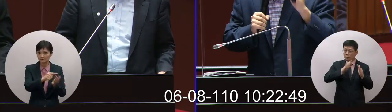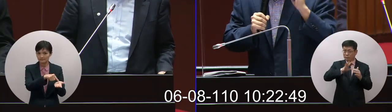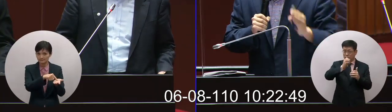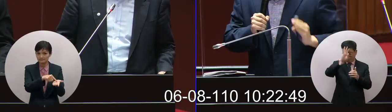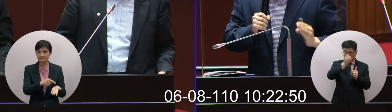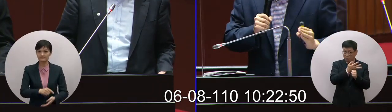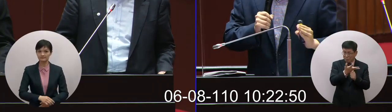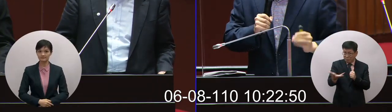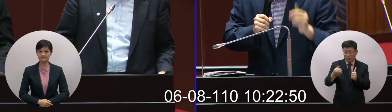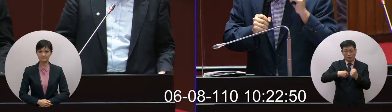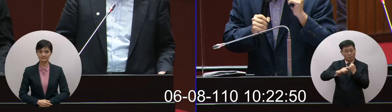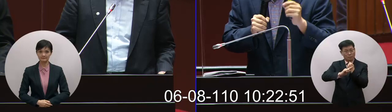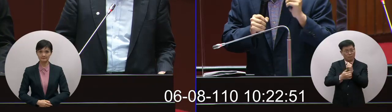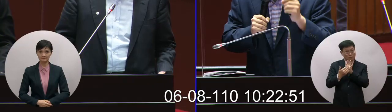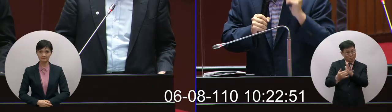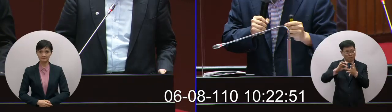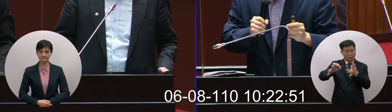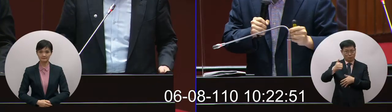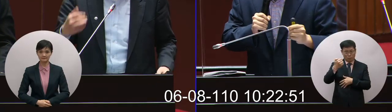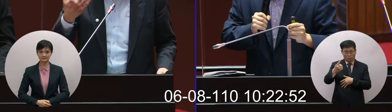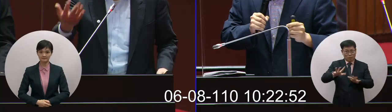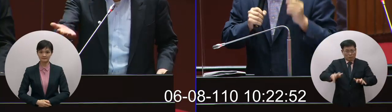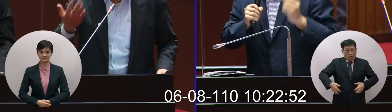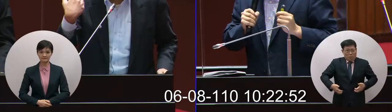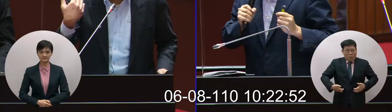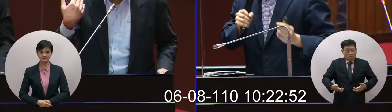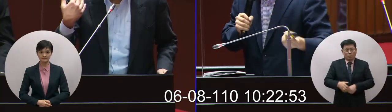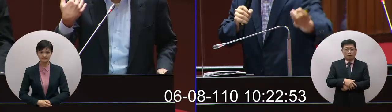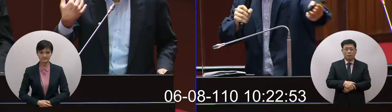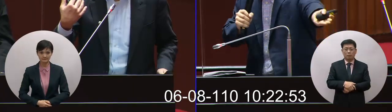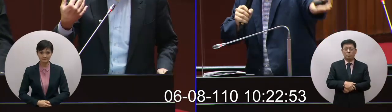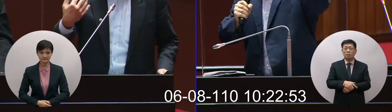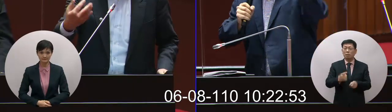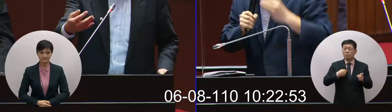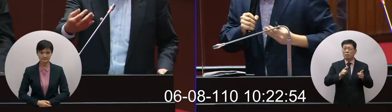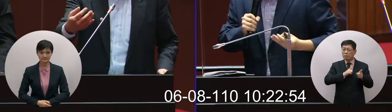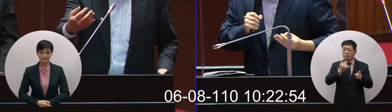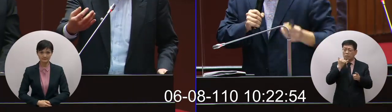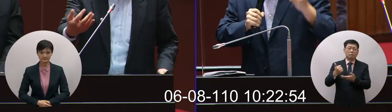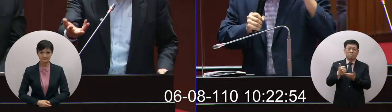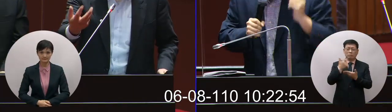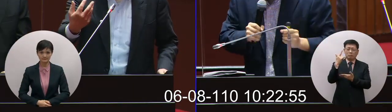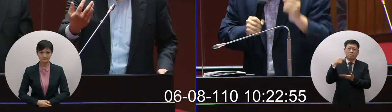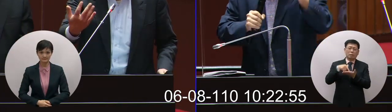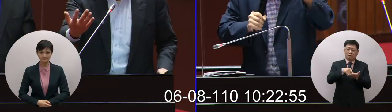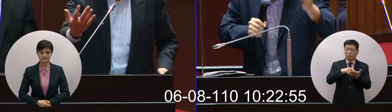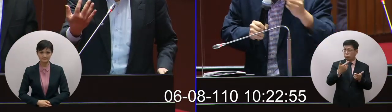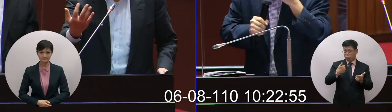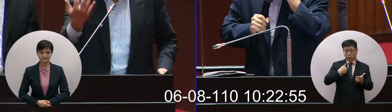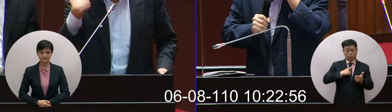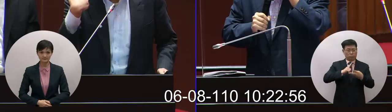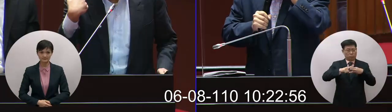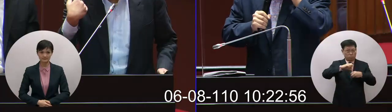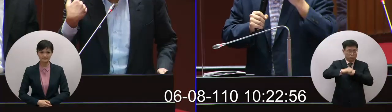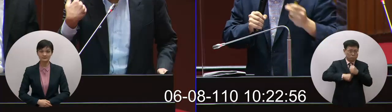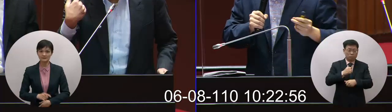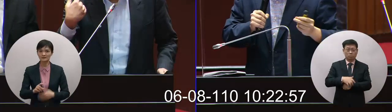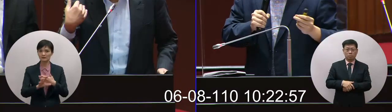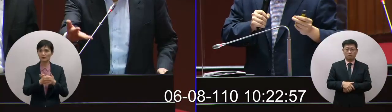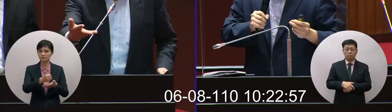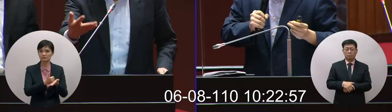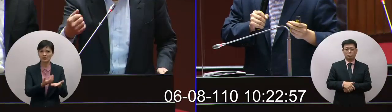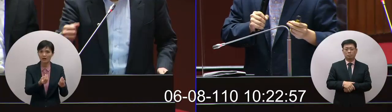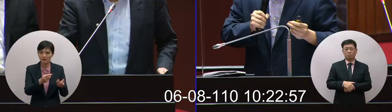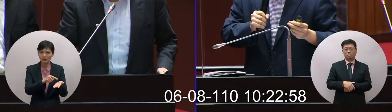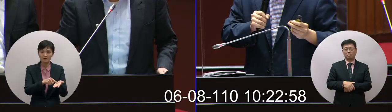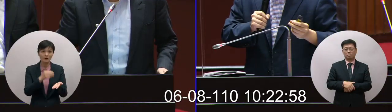病防治法51条，这是一个紧急状况。你别再买，拢讲啊，你爱来申请，应该是咱来主动讲。